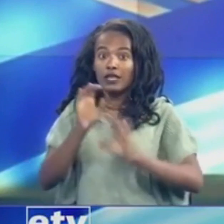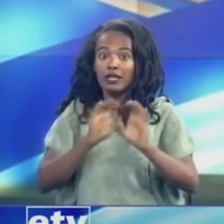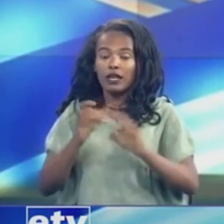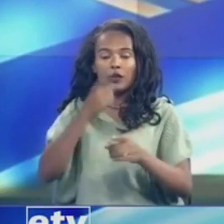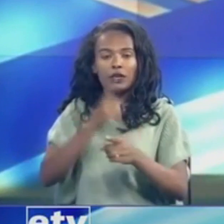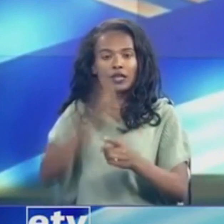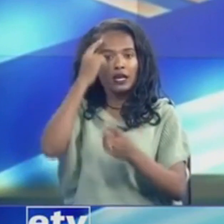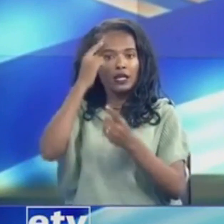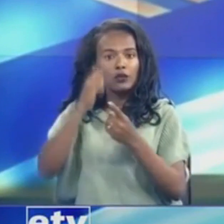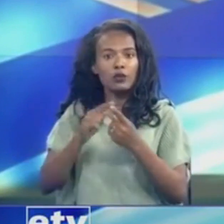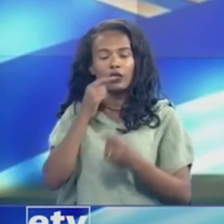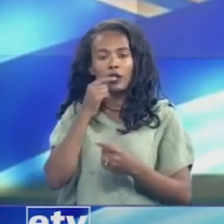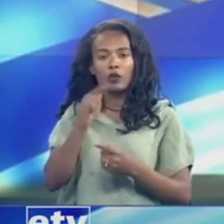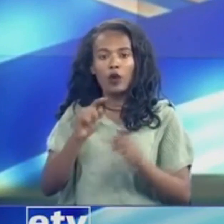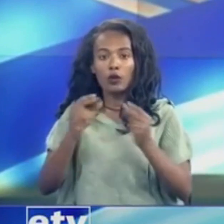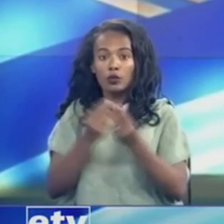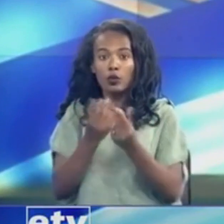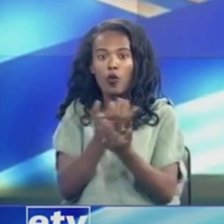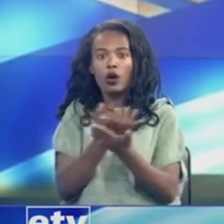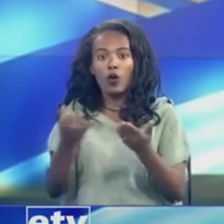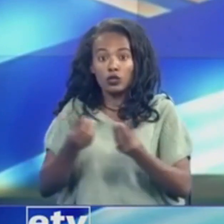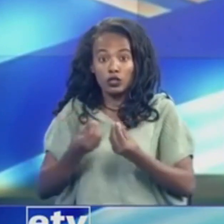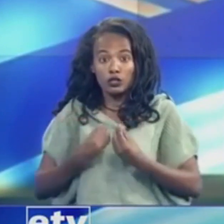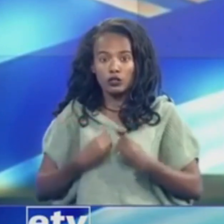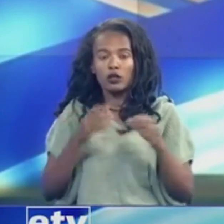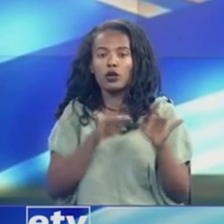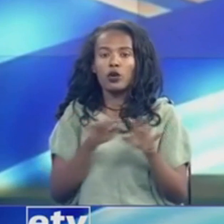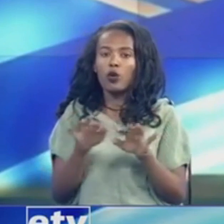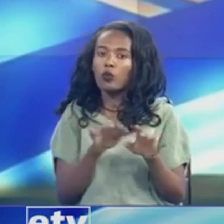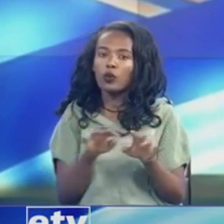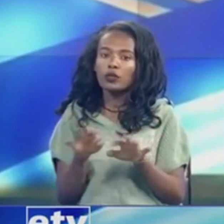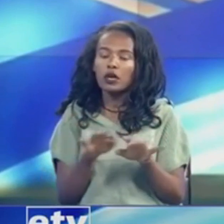በትክክል ግቡን ይመታል ብለዋል። ቢሮ ቃዎች ነው የተሰጡን እነ ኮምፒውተር